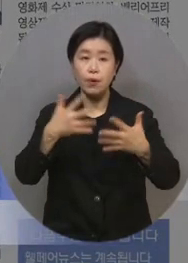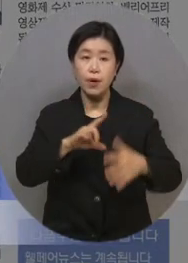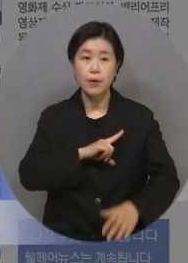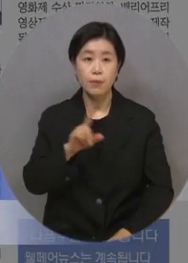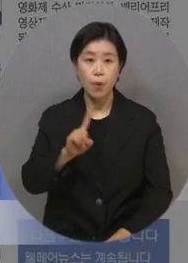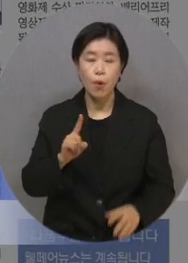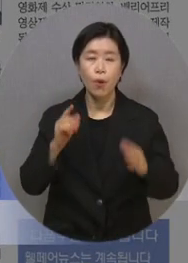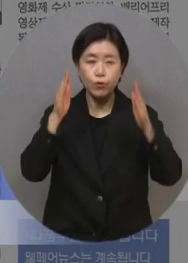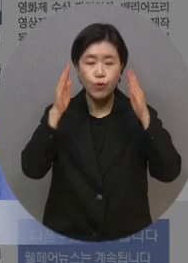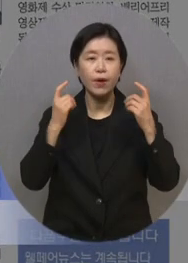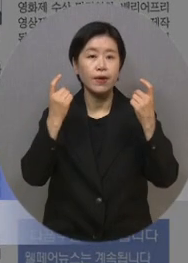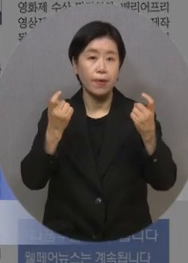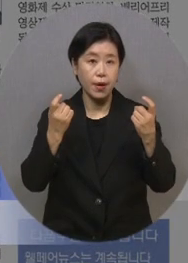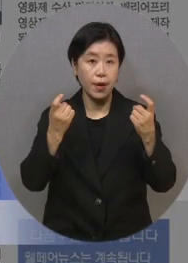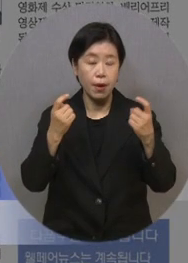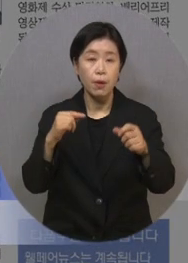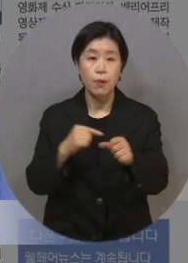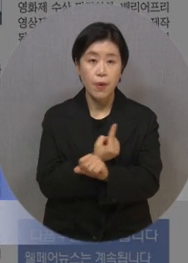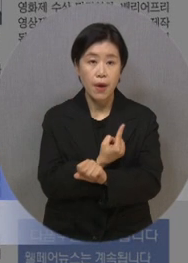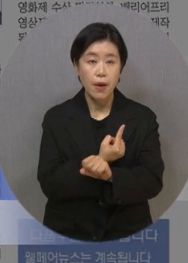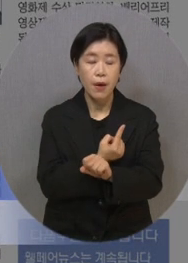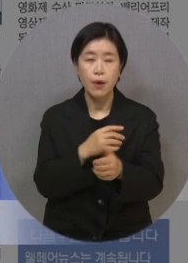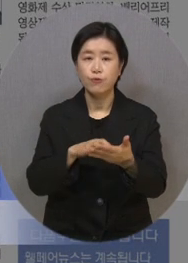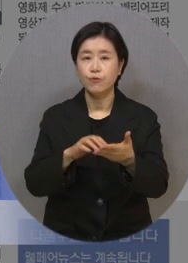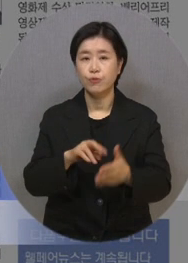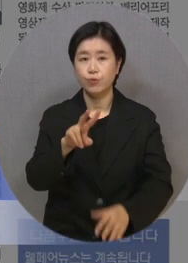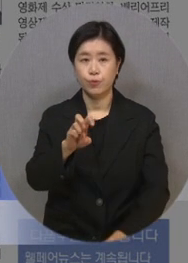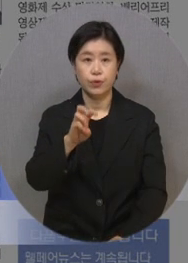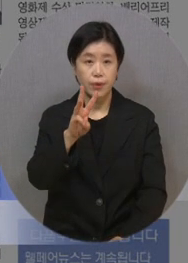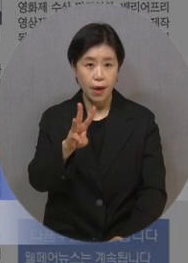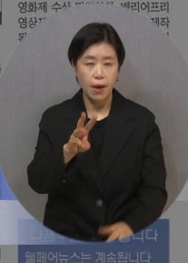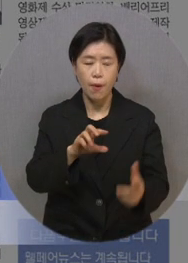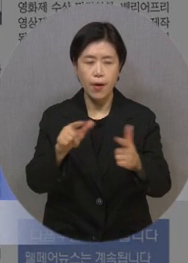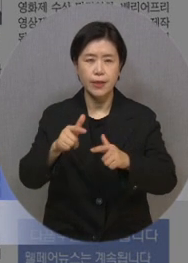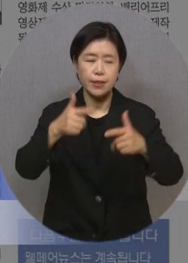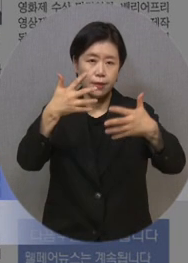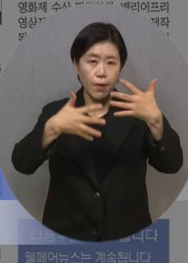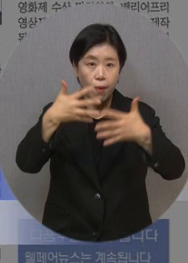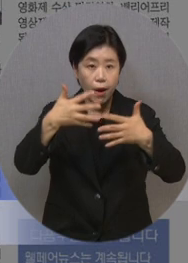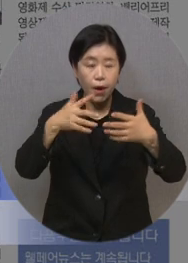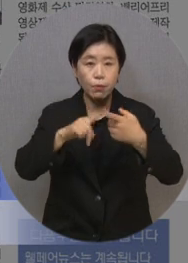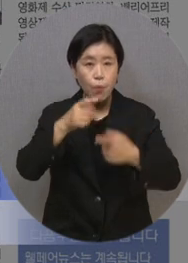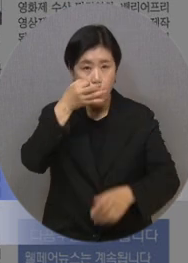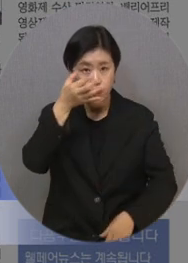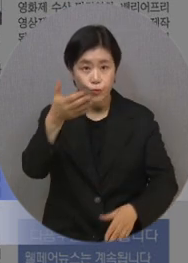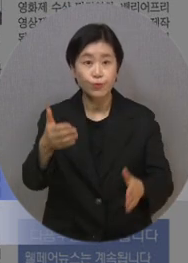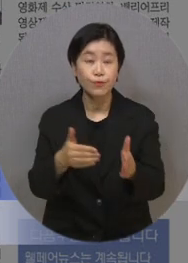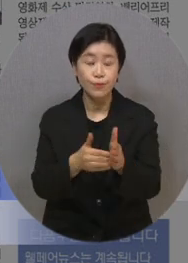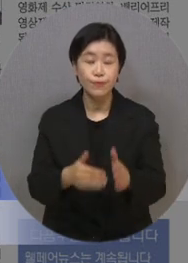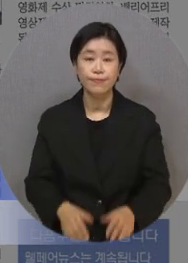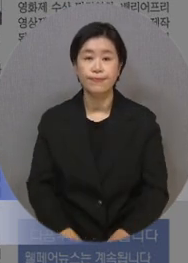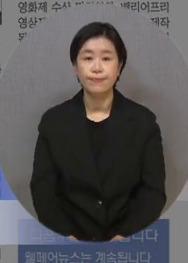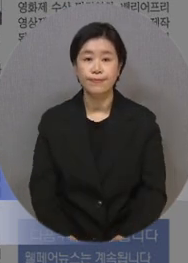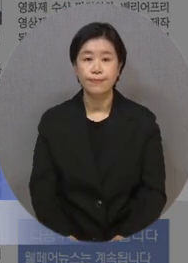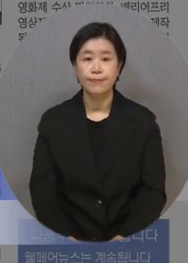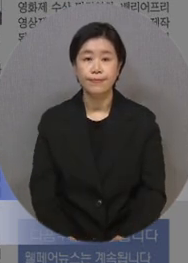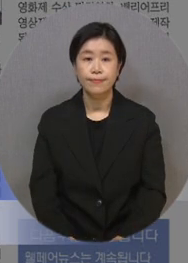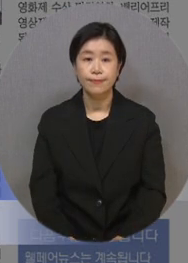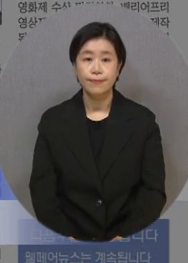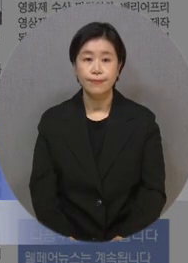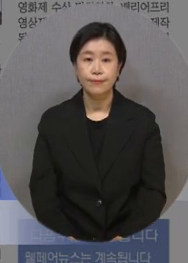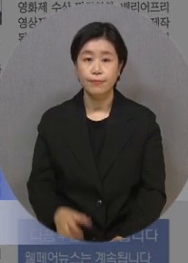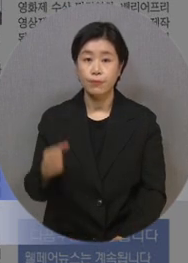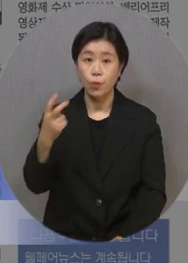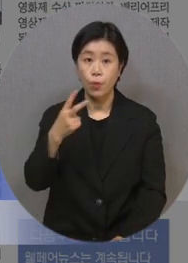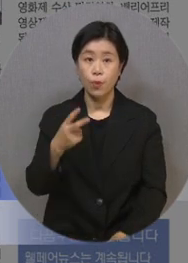시작으로 일곱개 부문 23편의 장편 편 베리어프리 영화들이 상영됐다 소식을 전하고 있습니다